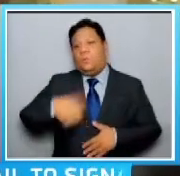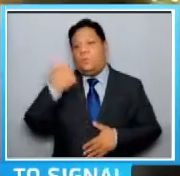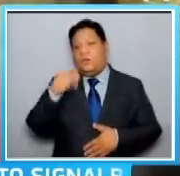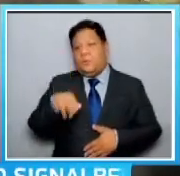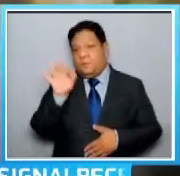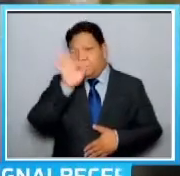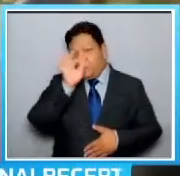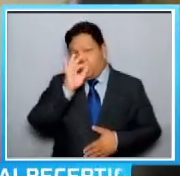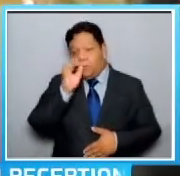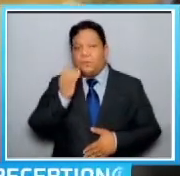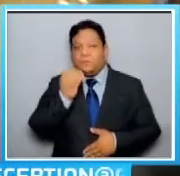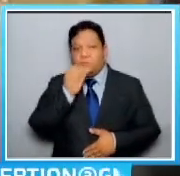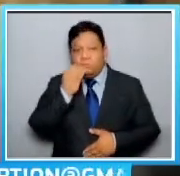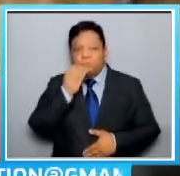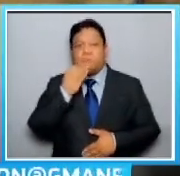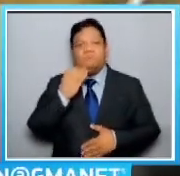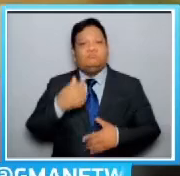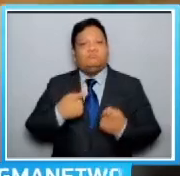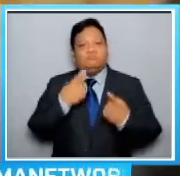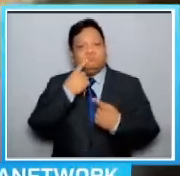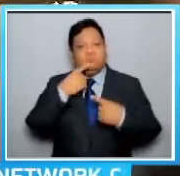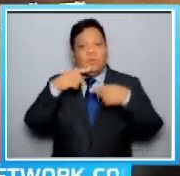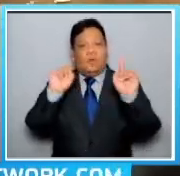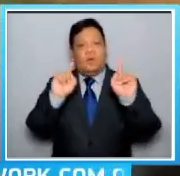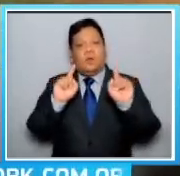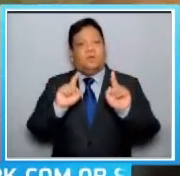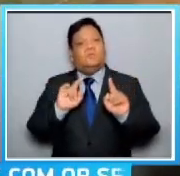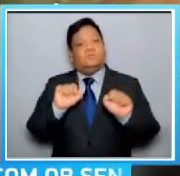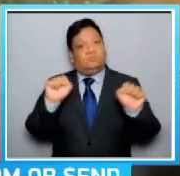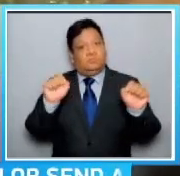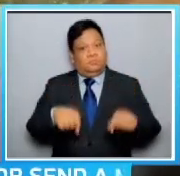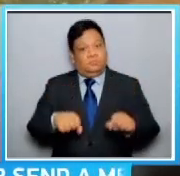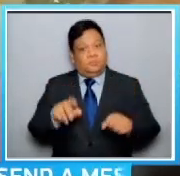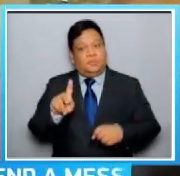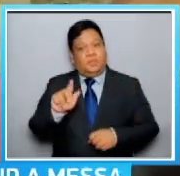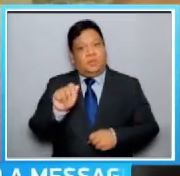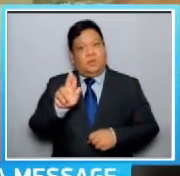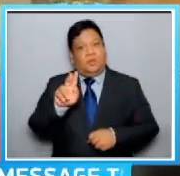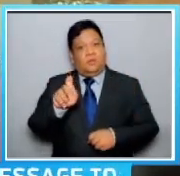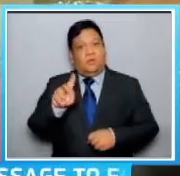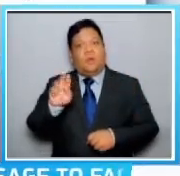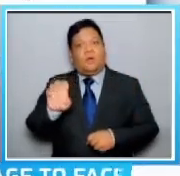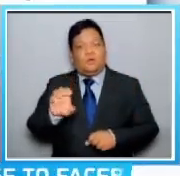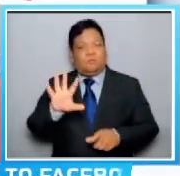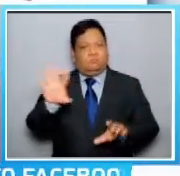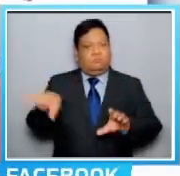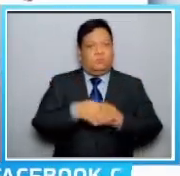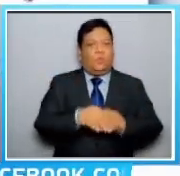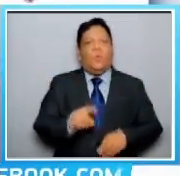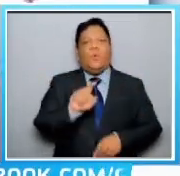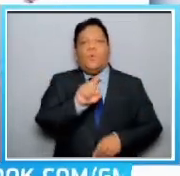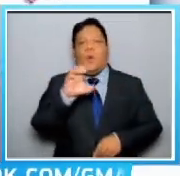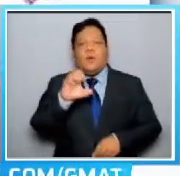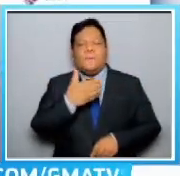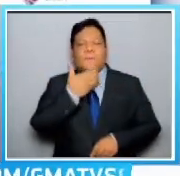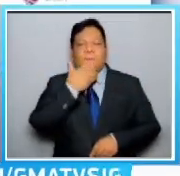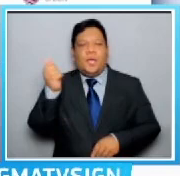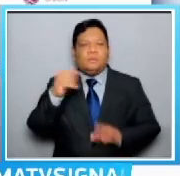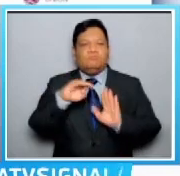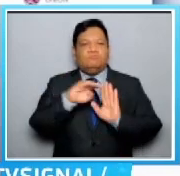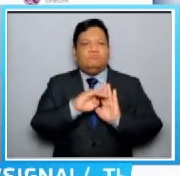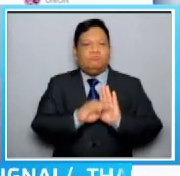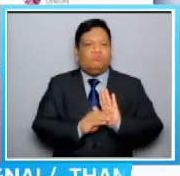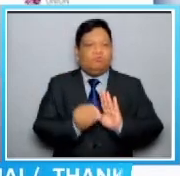bagong achievement. Kering-keri ng kare-kare na mapasama sa 100 best-rated stews in the world